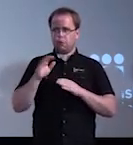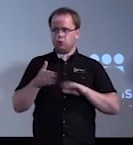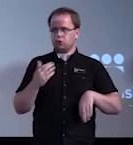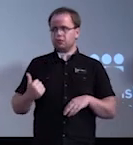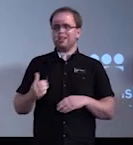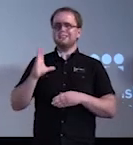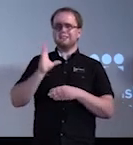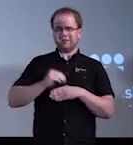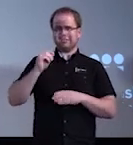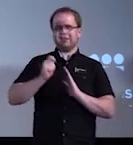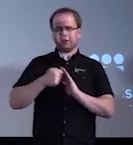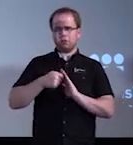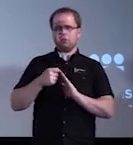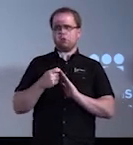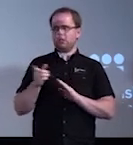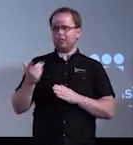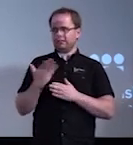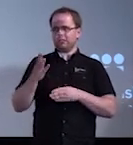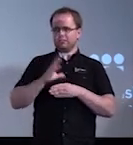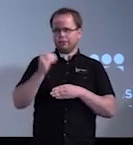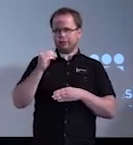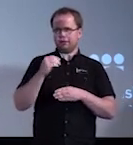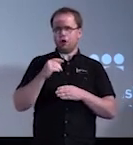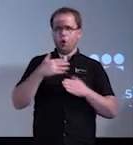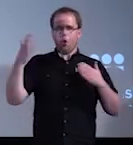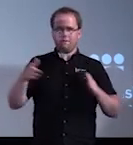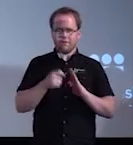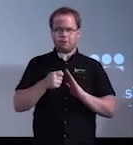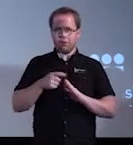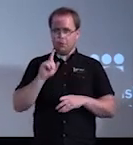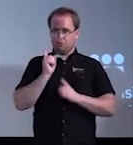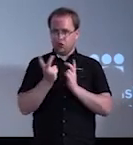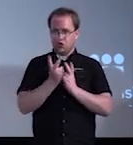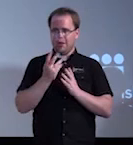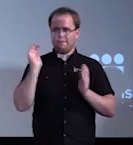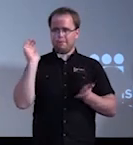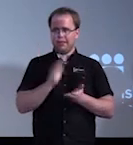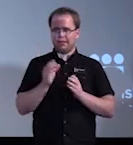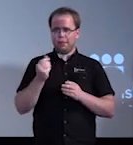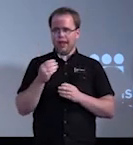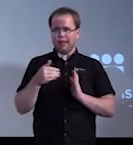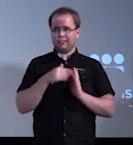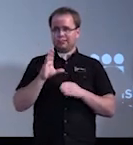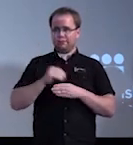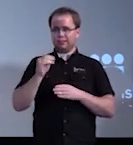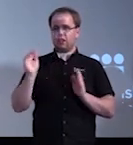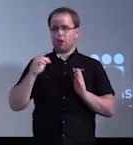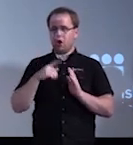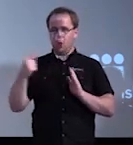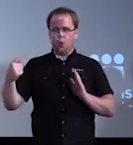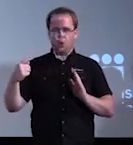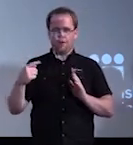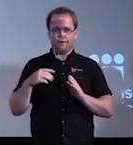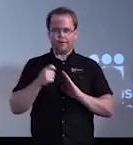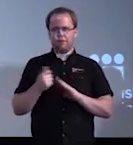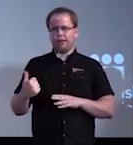Svensk filmproduktion. Inte svensk långfilmsproduktion. Nej, jag sa svensk film. Så det blir mindre pengar till svensk långfilmsproduktion. Nej, så säger jag inte.